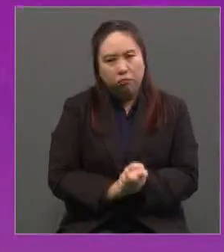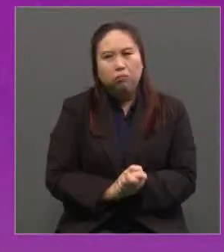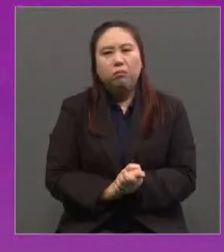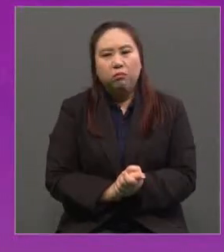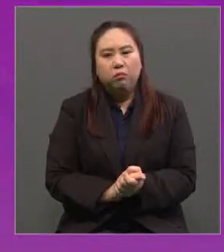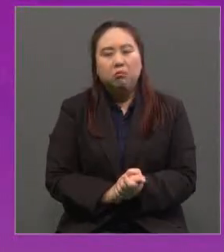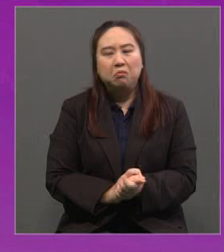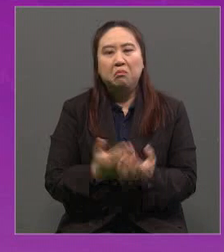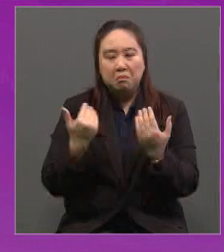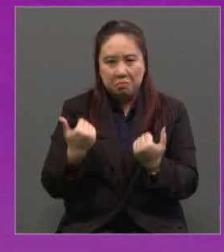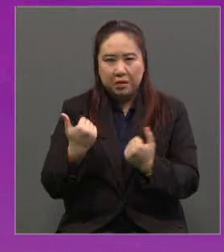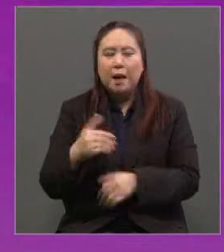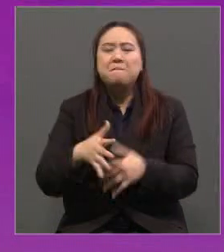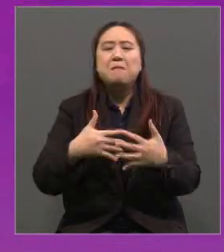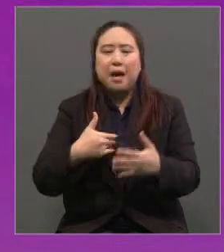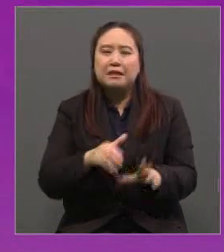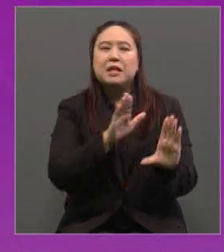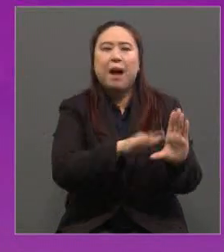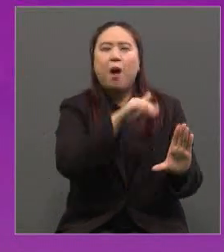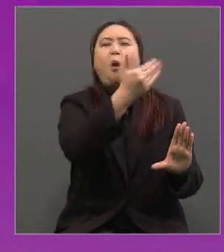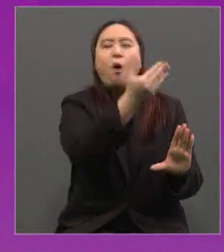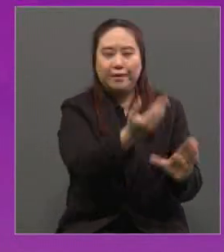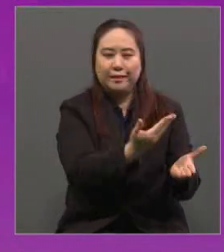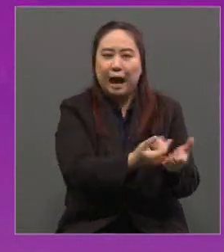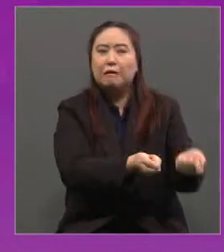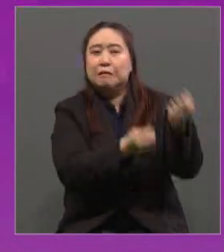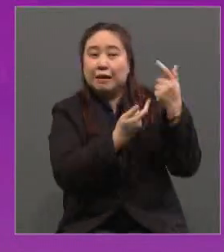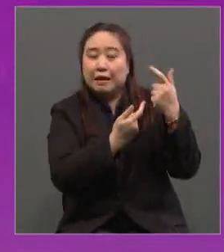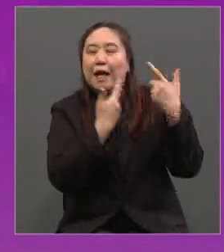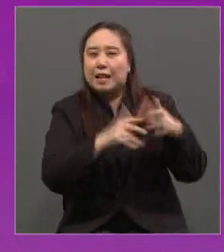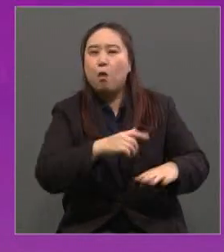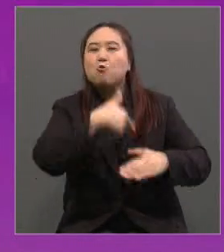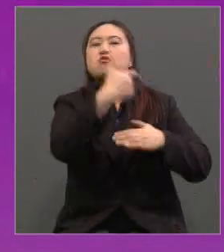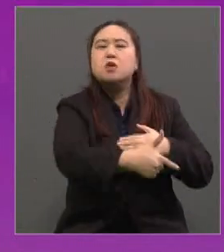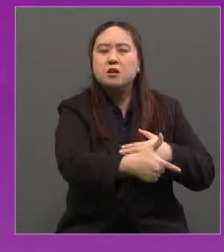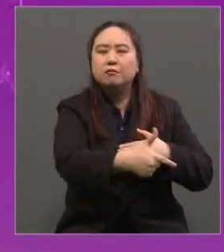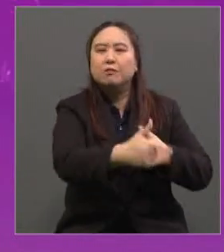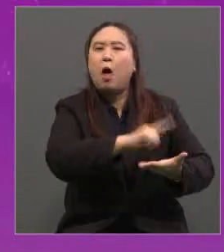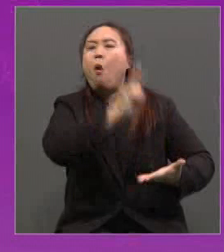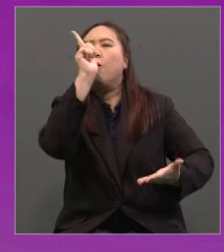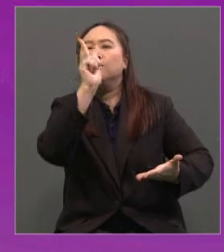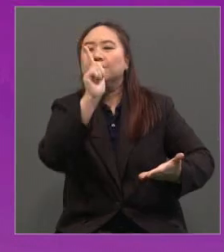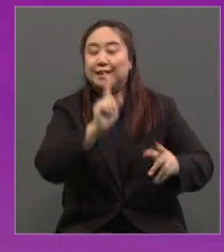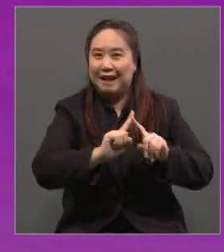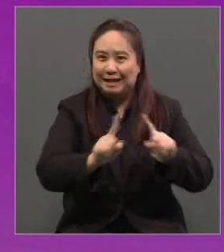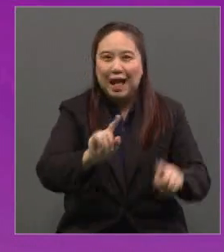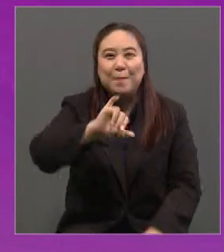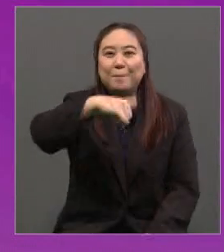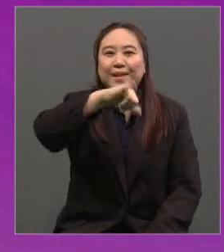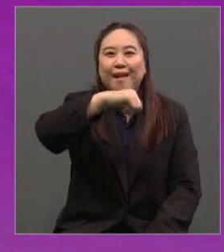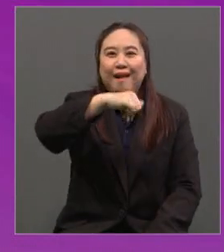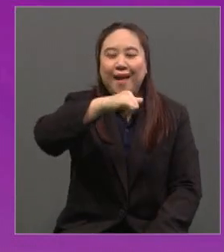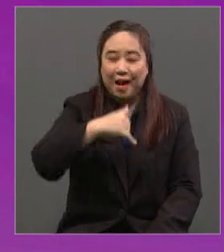นะเขาบอกว่าคือเข้ามาก่อนเข้ามาสักแป๊บเดี๋ยวพอได้ทุนแล้วก็จะเลิกแต่บางทีถ้าเกิดว่ามันมาตัดก่